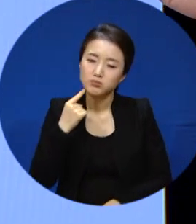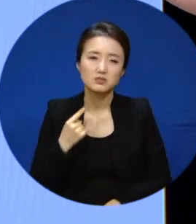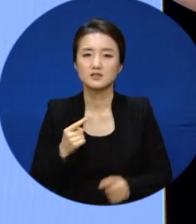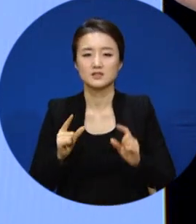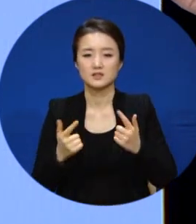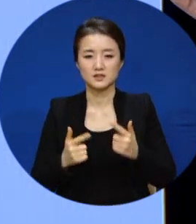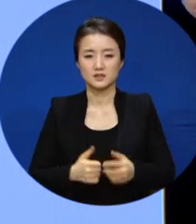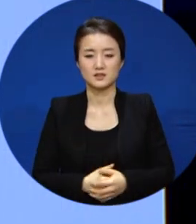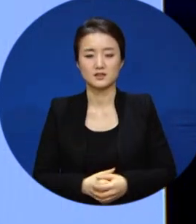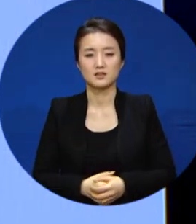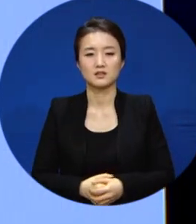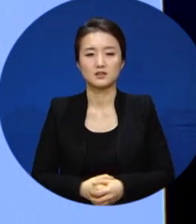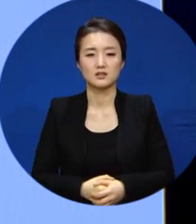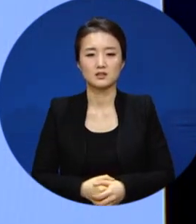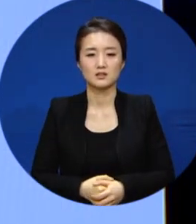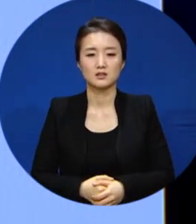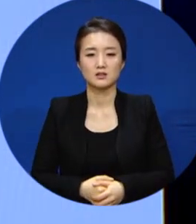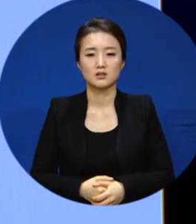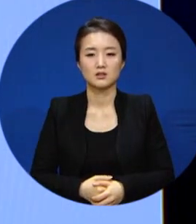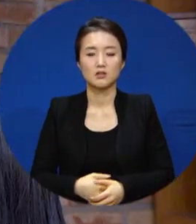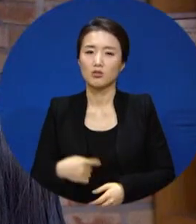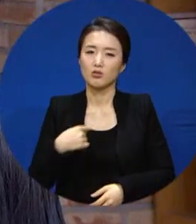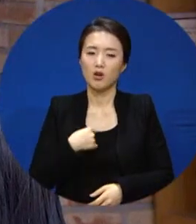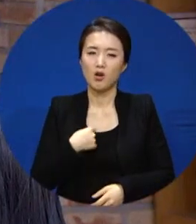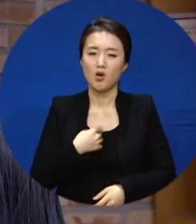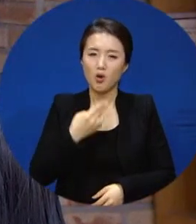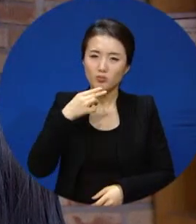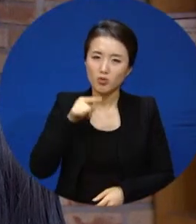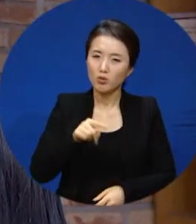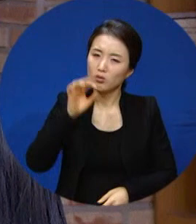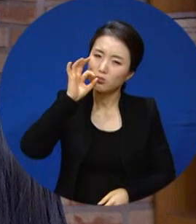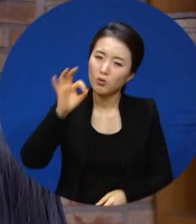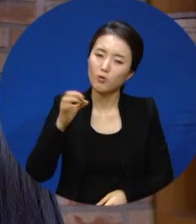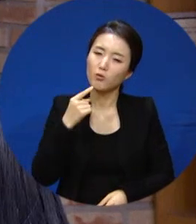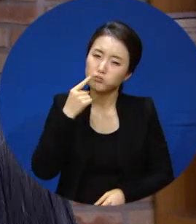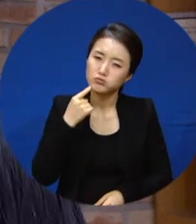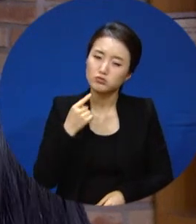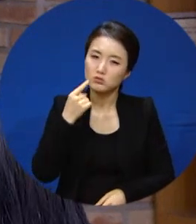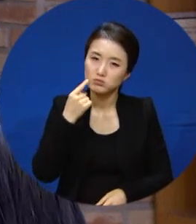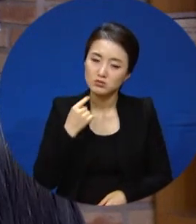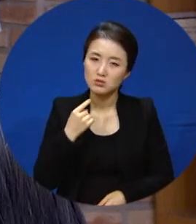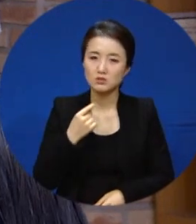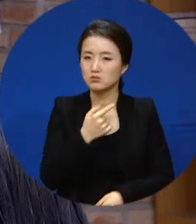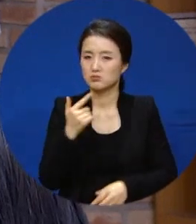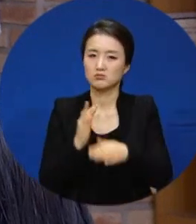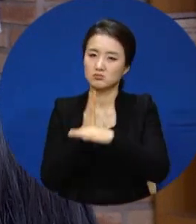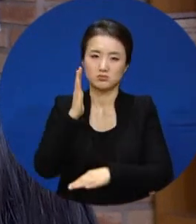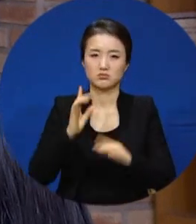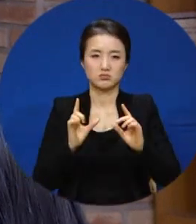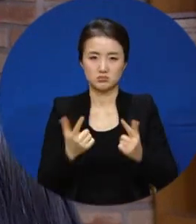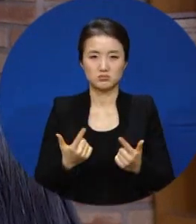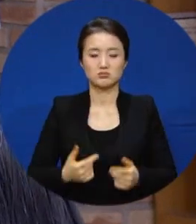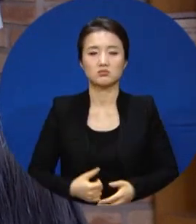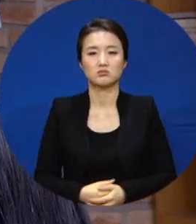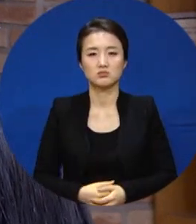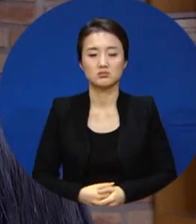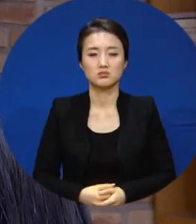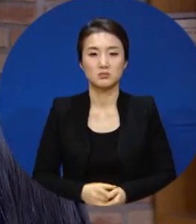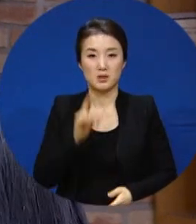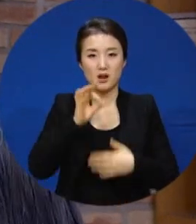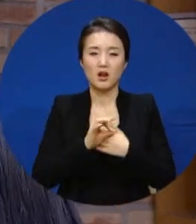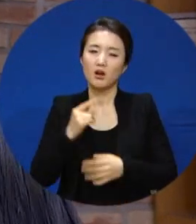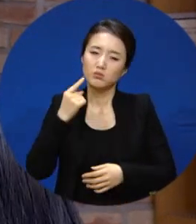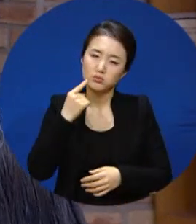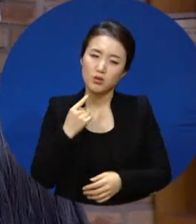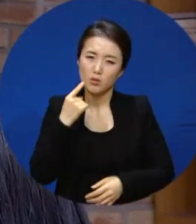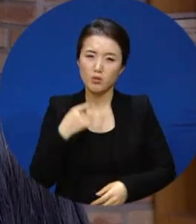것이죠 나한테 없는걸 부러워요 그러니까 부러워 하는데 내가 갖지 못하면 상실감을 느끼는